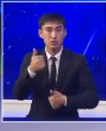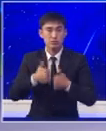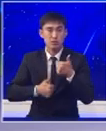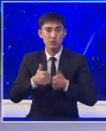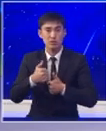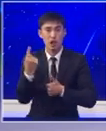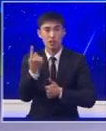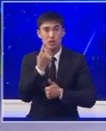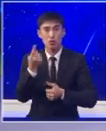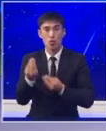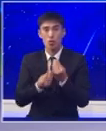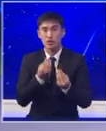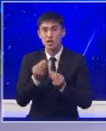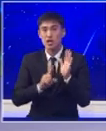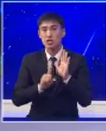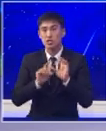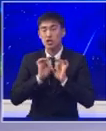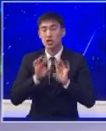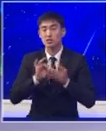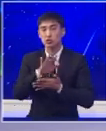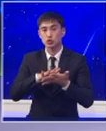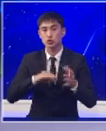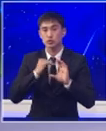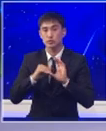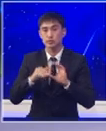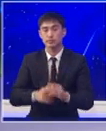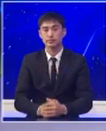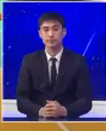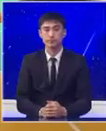Облыстық біріншіліктің алғашқы ойындары жайлы тілші сюжетінде.